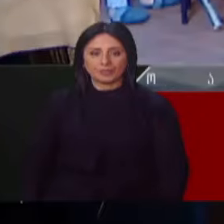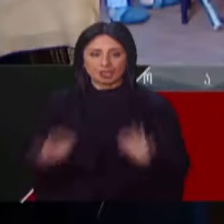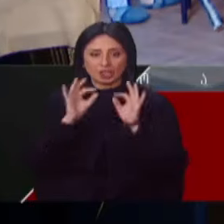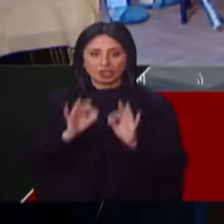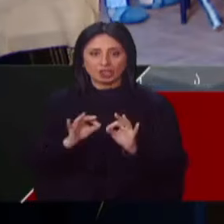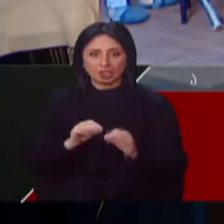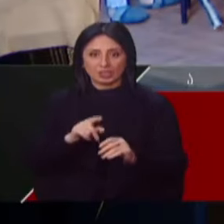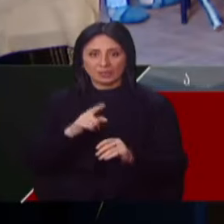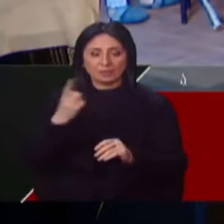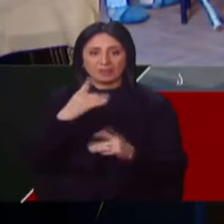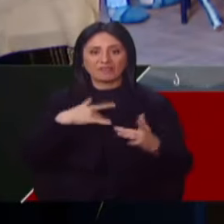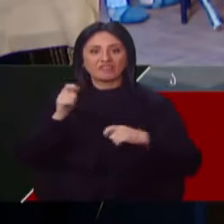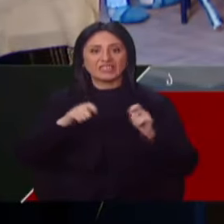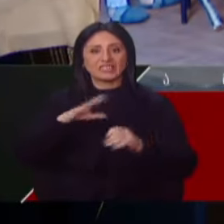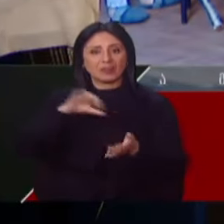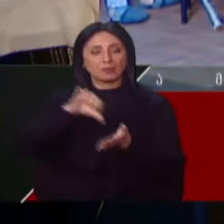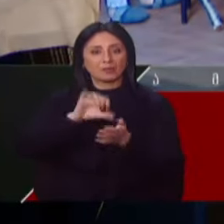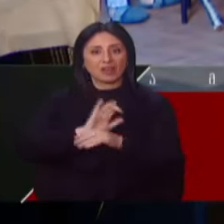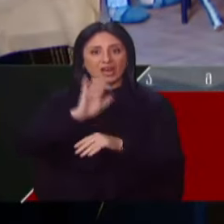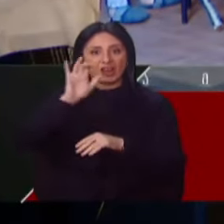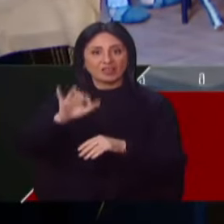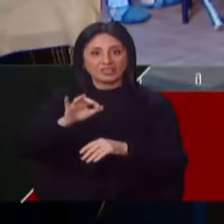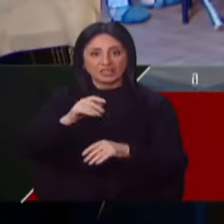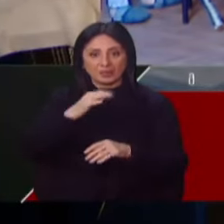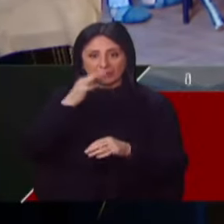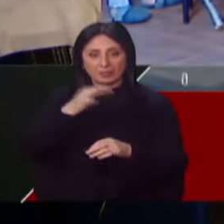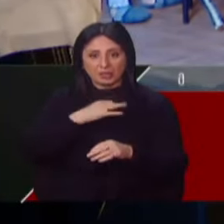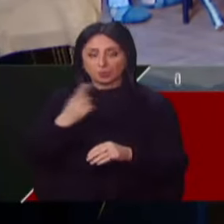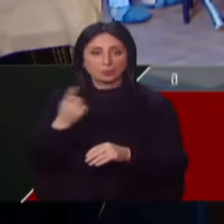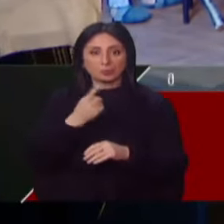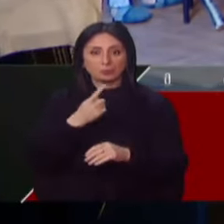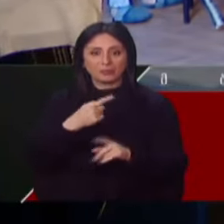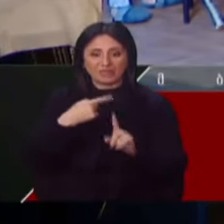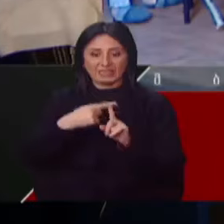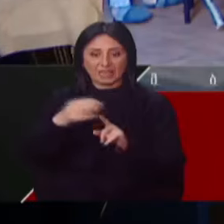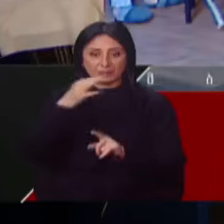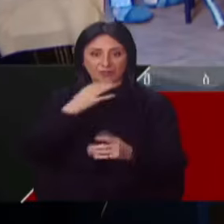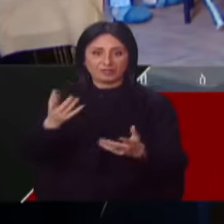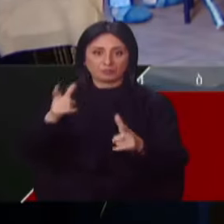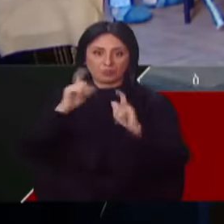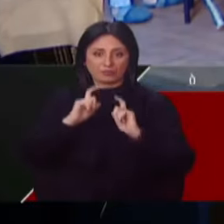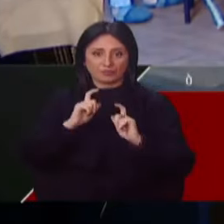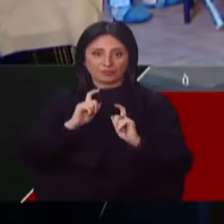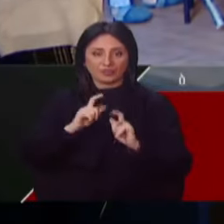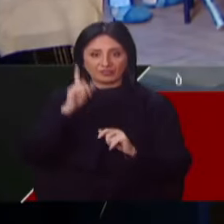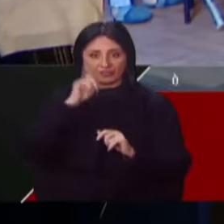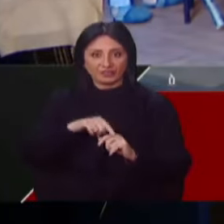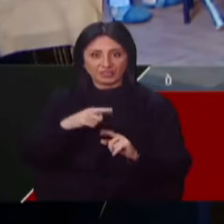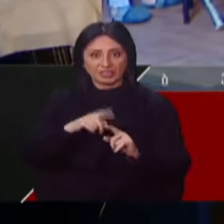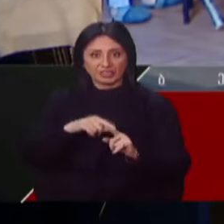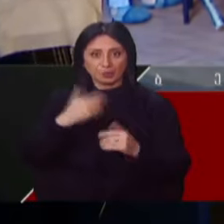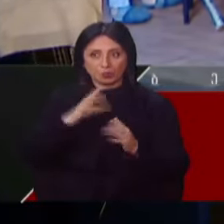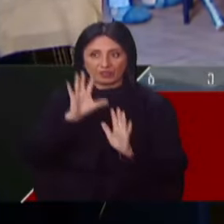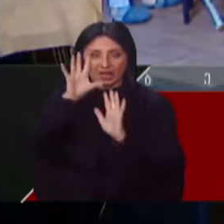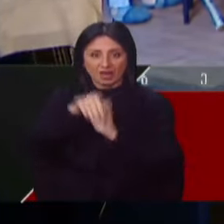Odată anesi o pirul festivali romozet gavaxavnet pasuhi da pirul iu edade piti pasuhi maguvita vicitro selecția